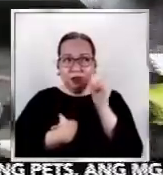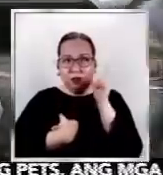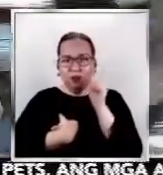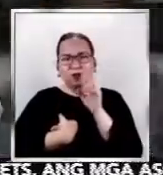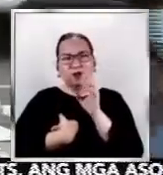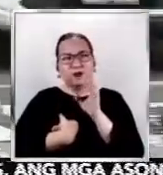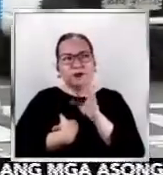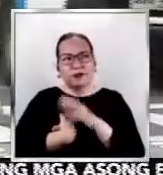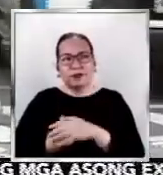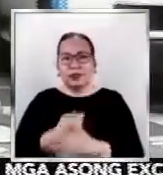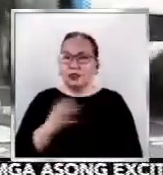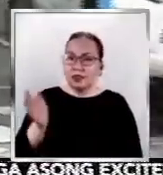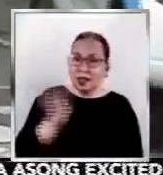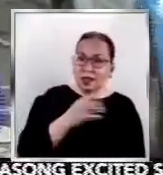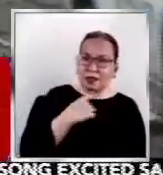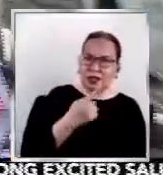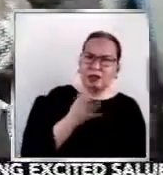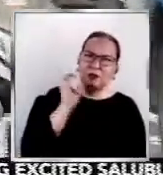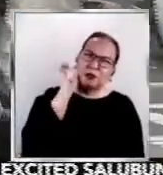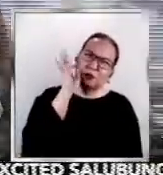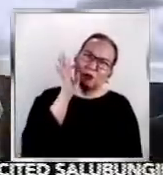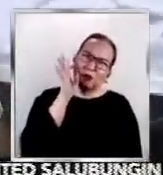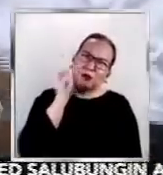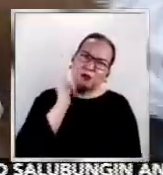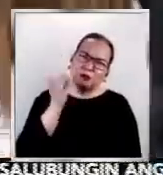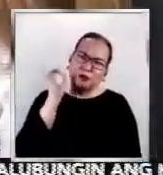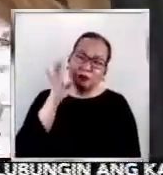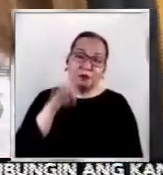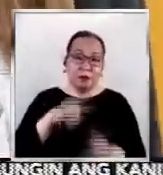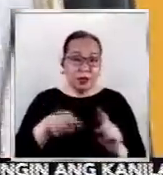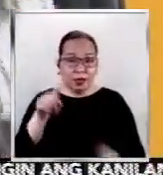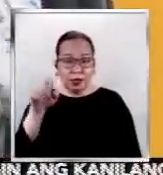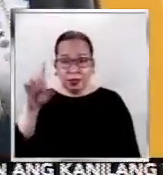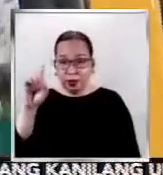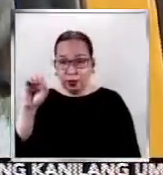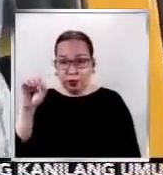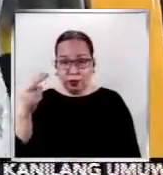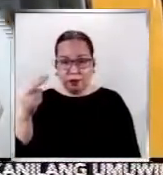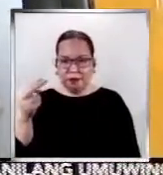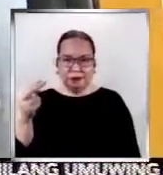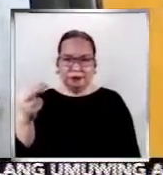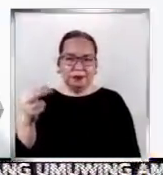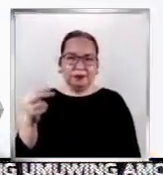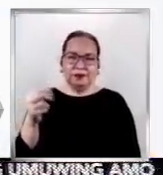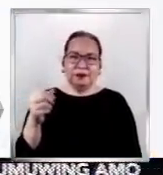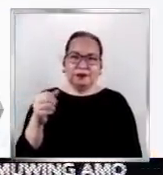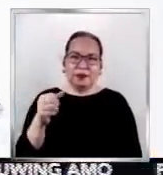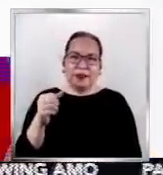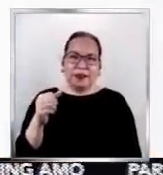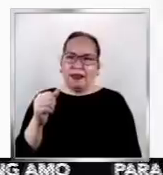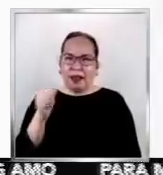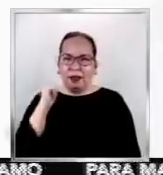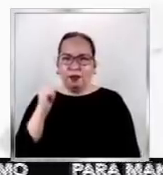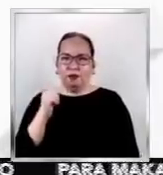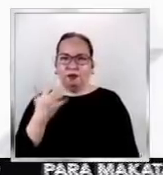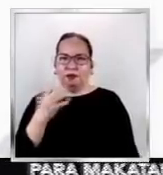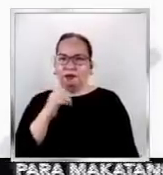lang. Pero kung ang Department of Health ang tatanungin, hindi sila pabor sa dagdag kapasidad ng mga PUV. Mahirap